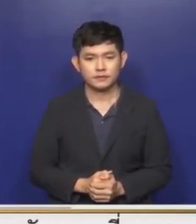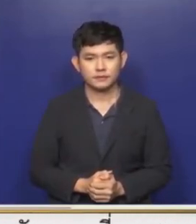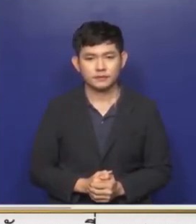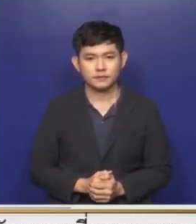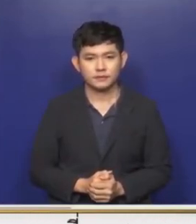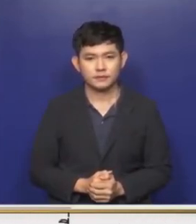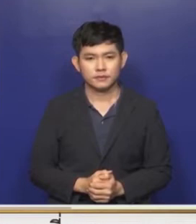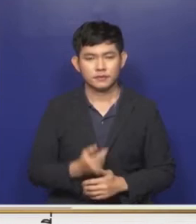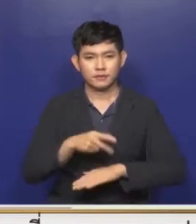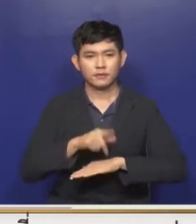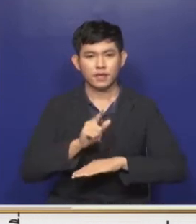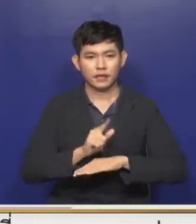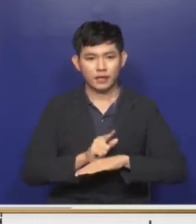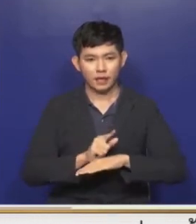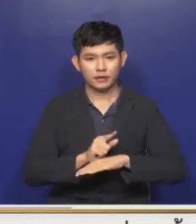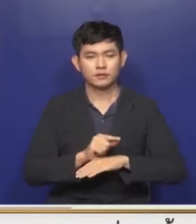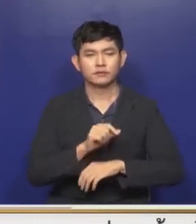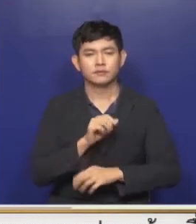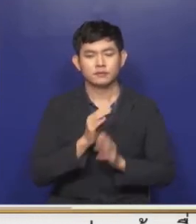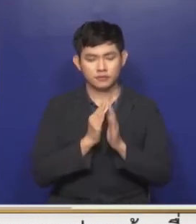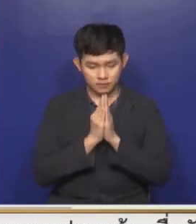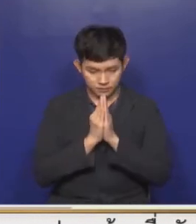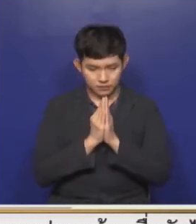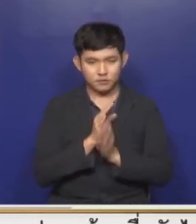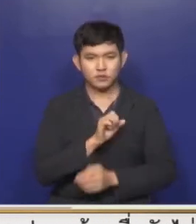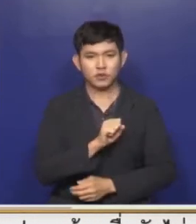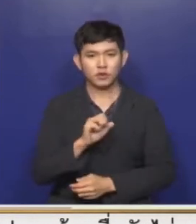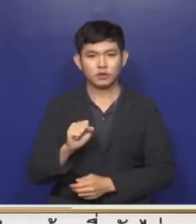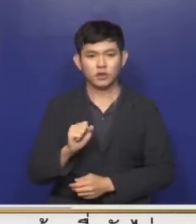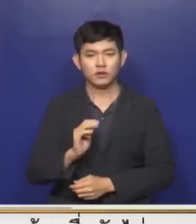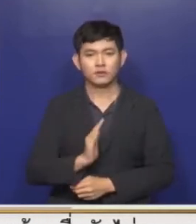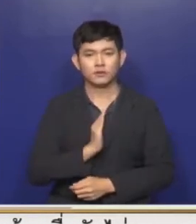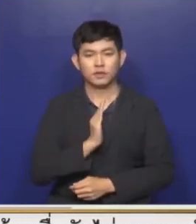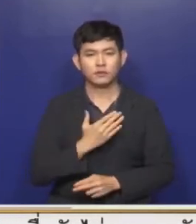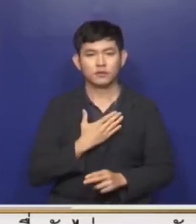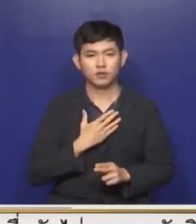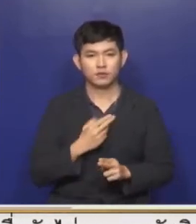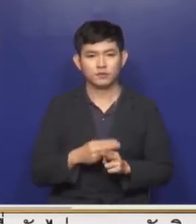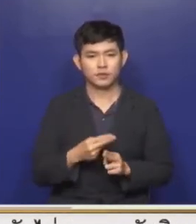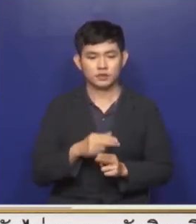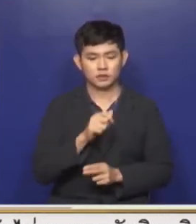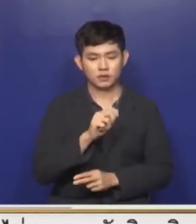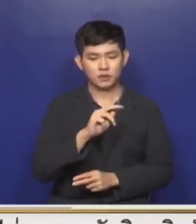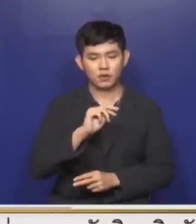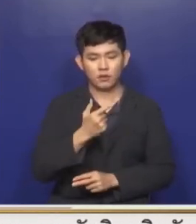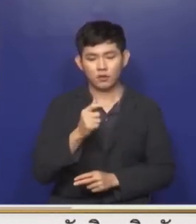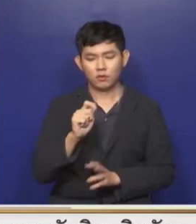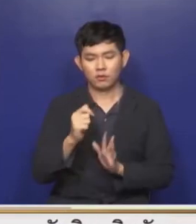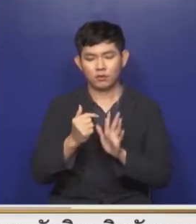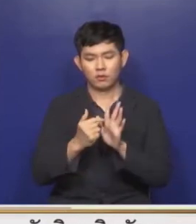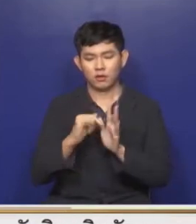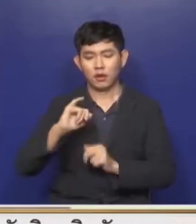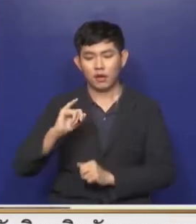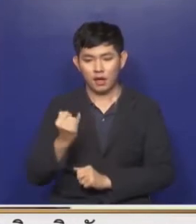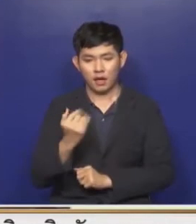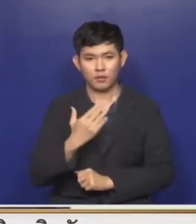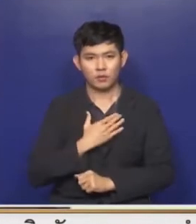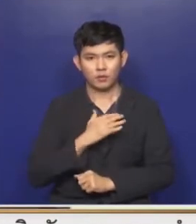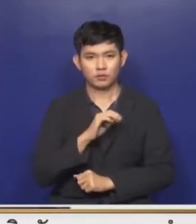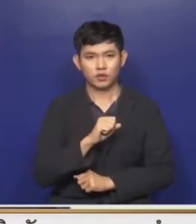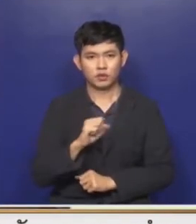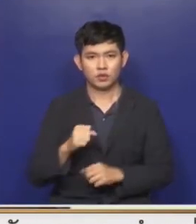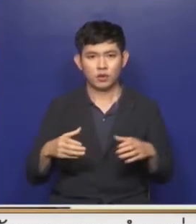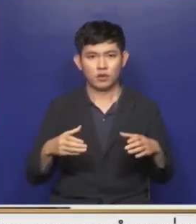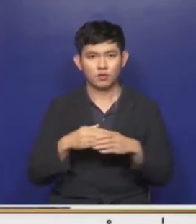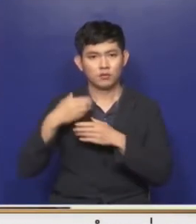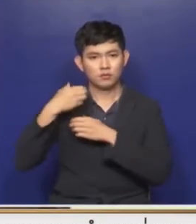ท่านพัธานสภาที่ขอรับท่านสมาชิผู้ส่เกีตกลผมองอจครั้งภับูรณ์สมาชิกสภาผู้แถนลาสดอนพักปชา